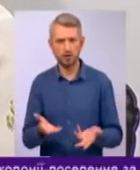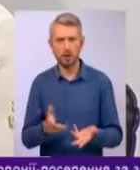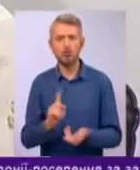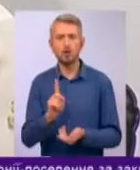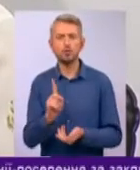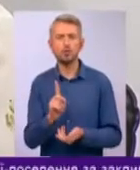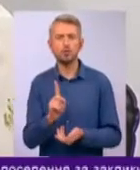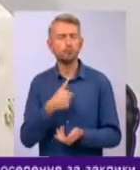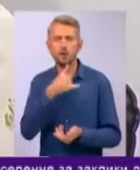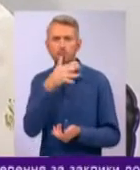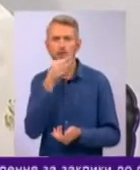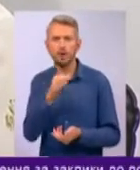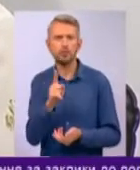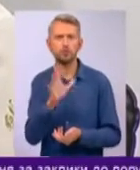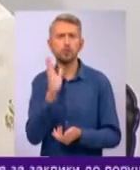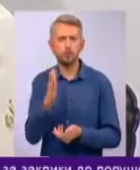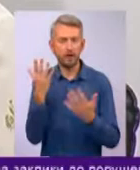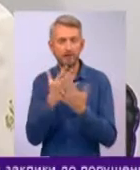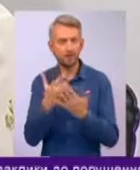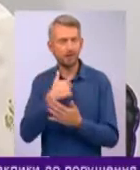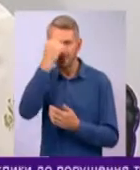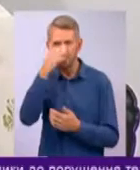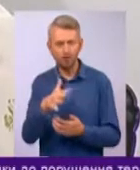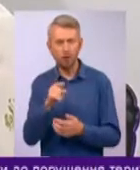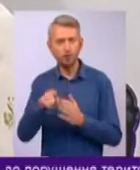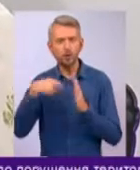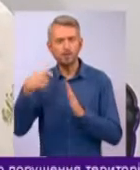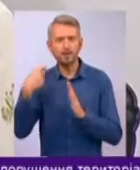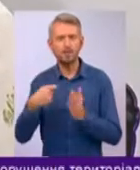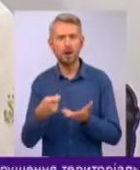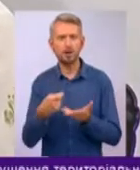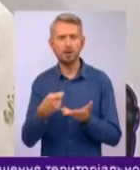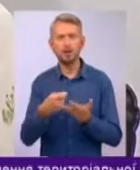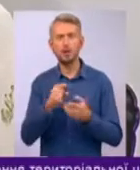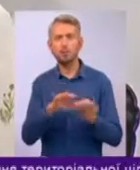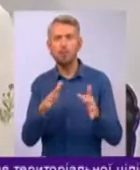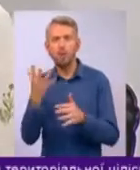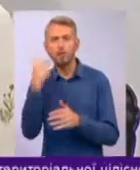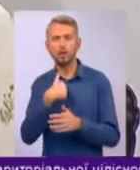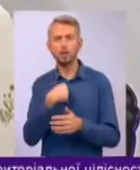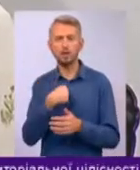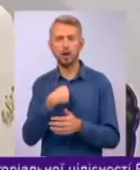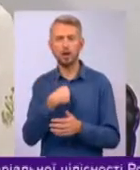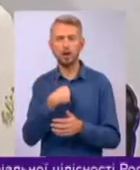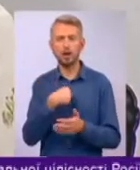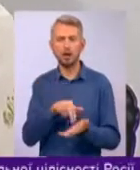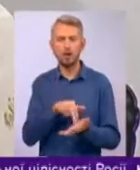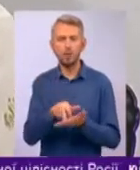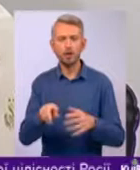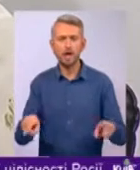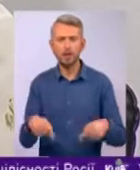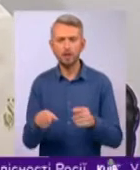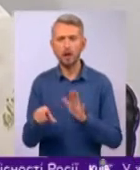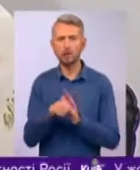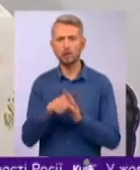що буде, не можу сказати, що буде в фільмі, бо я цього не пам'ятаю. Вони знімали ті моменти, коли я з ним проходила реабілітацію з